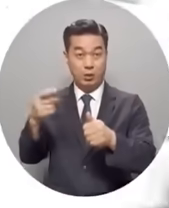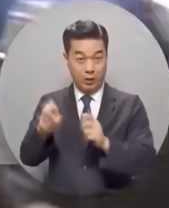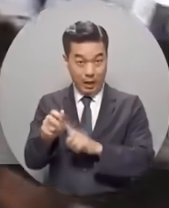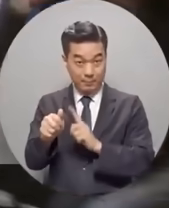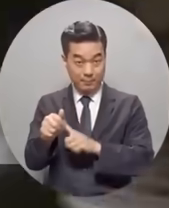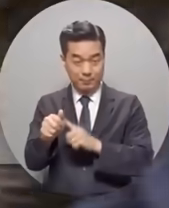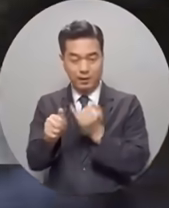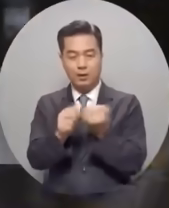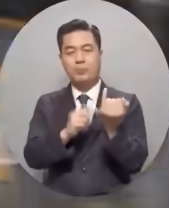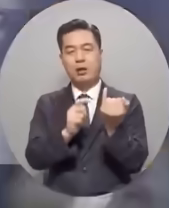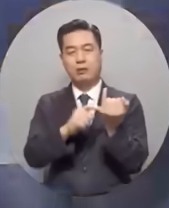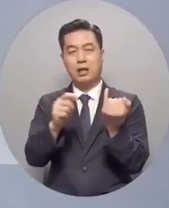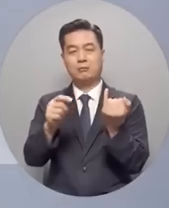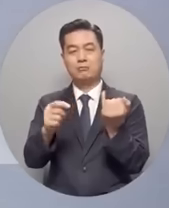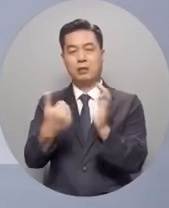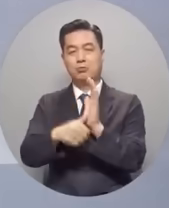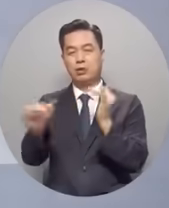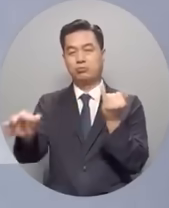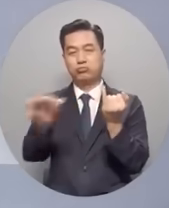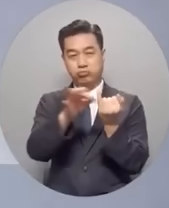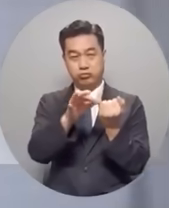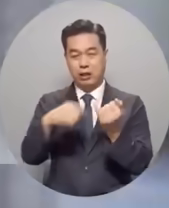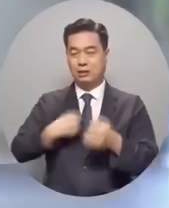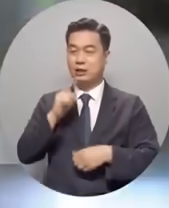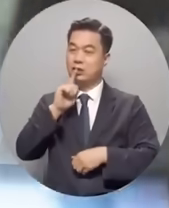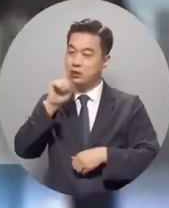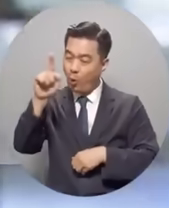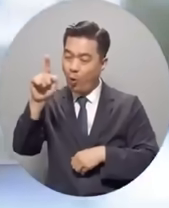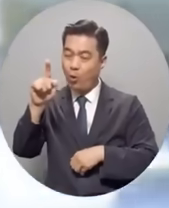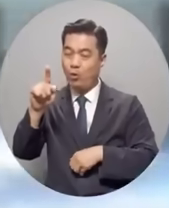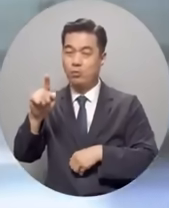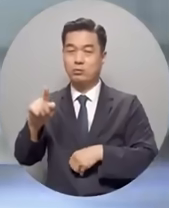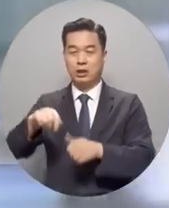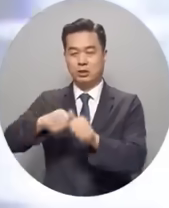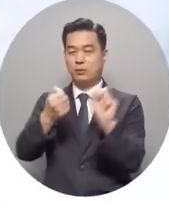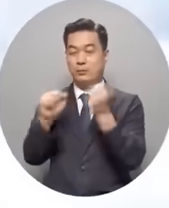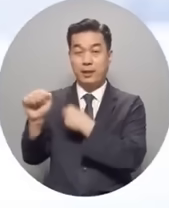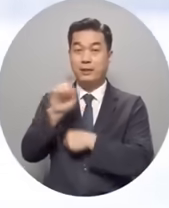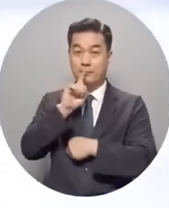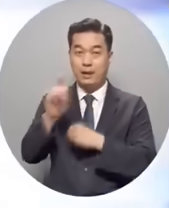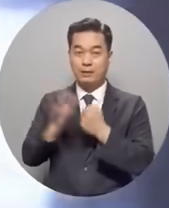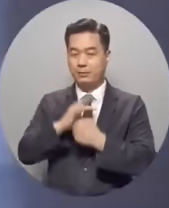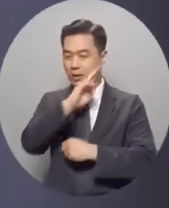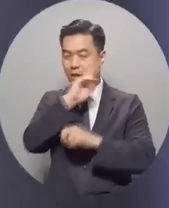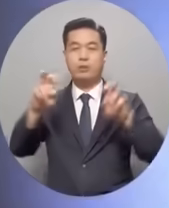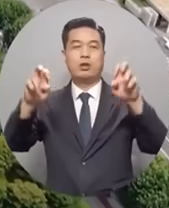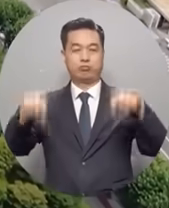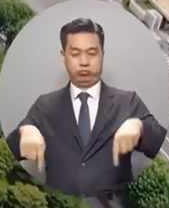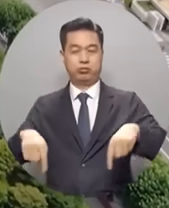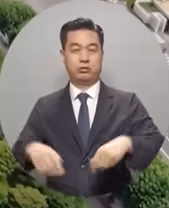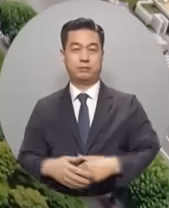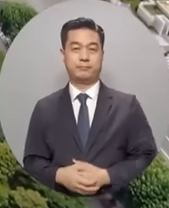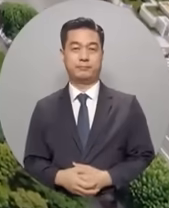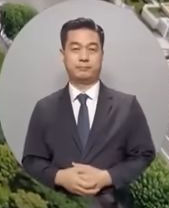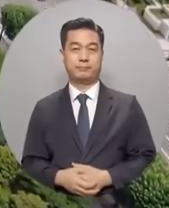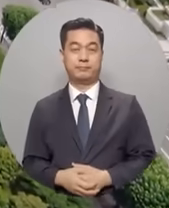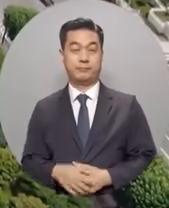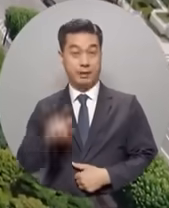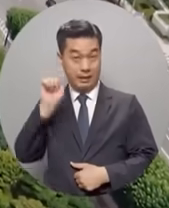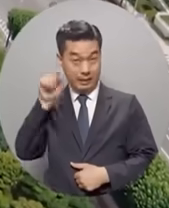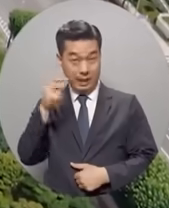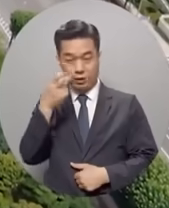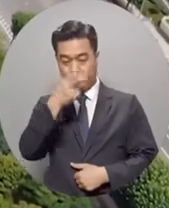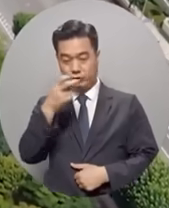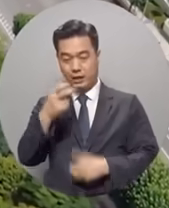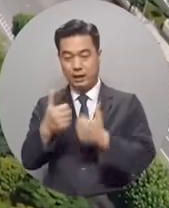배우자의 금품 수수를 자진 신고하면 처벌을 피한다는 규정에 따라 무혐의 처분을 받았습니다. 내일